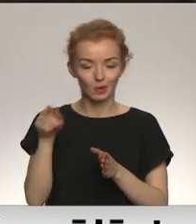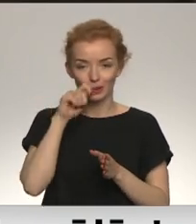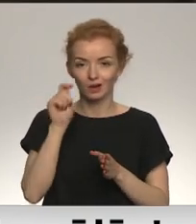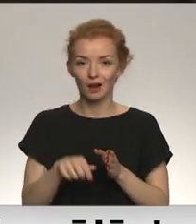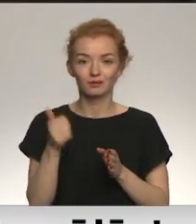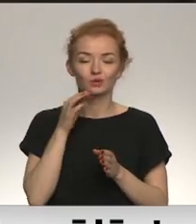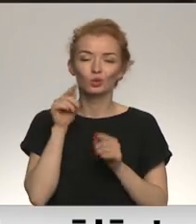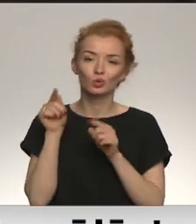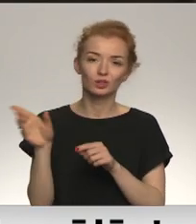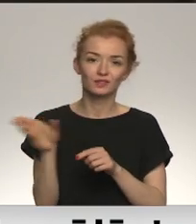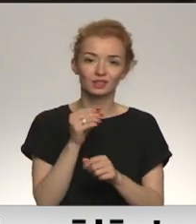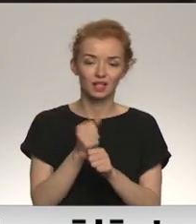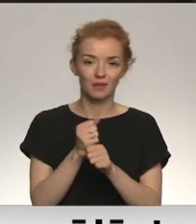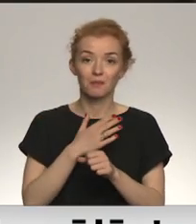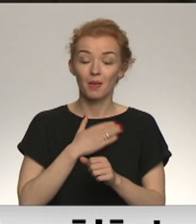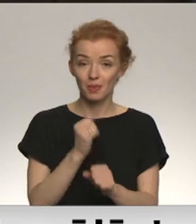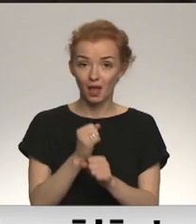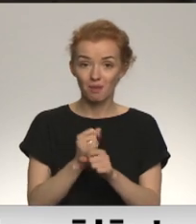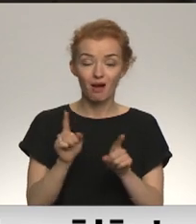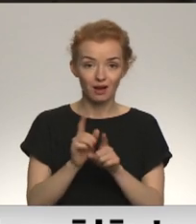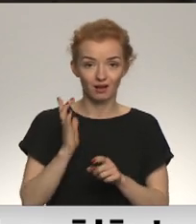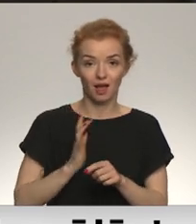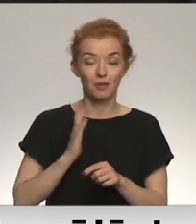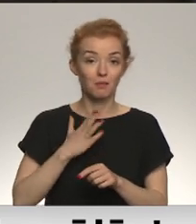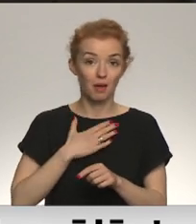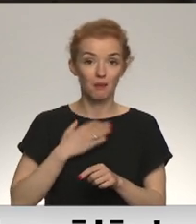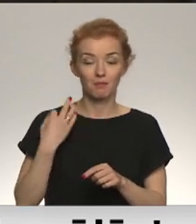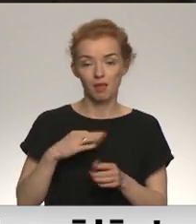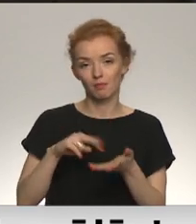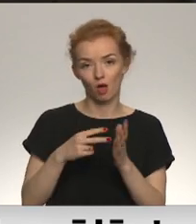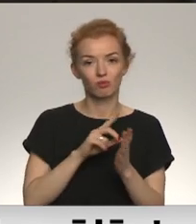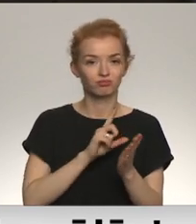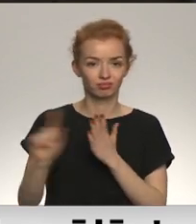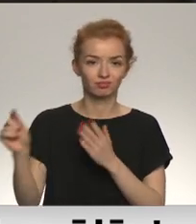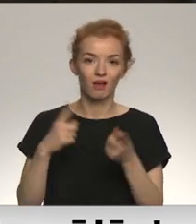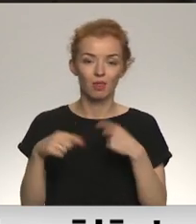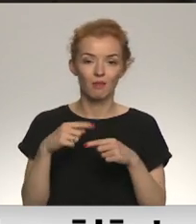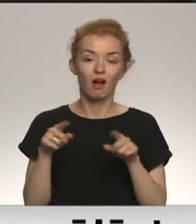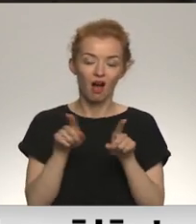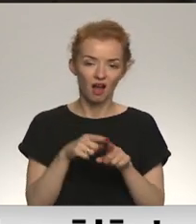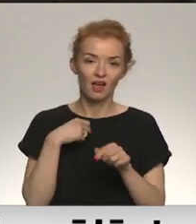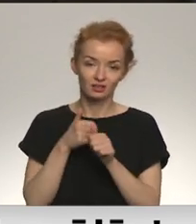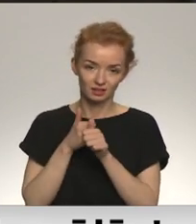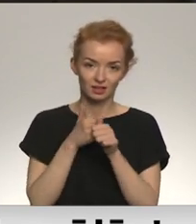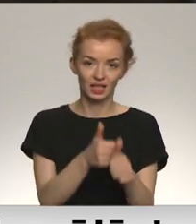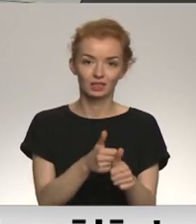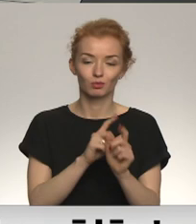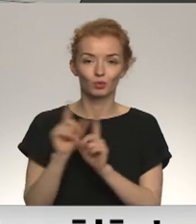Tur viss strādā. Manā darbā arī mani gaida, un mana meita jau pošas prom atpakaļ, tā kā arī es visticamāk